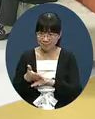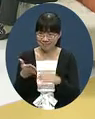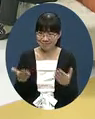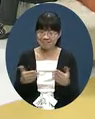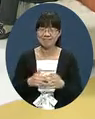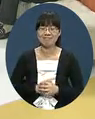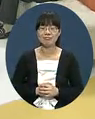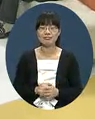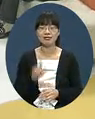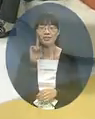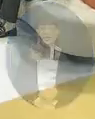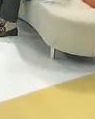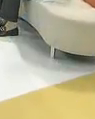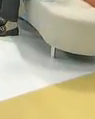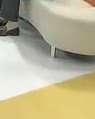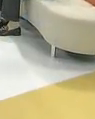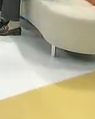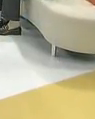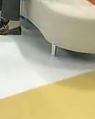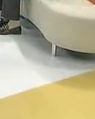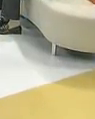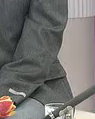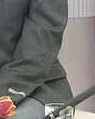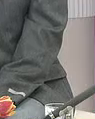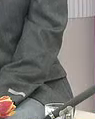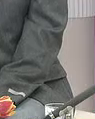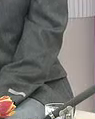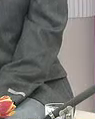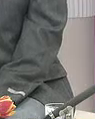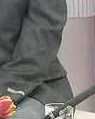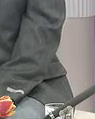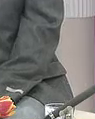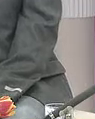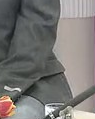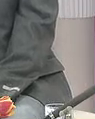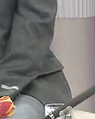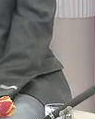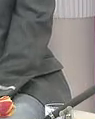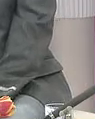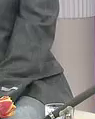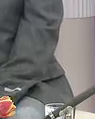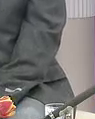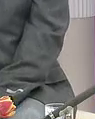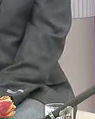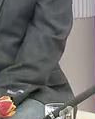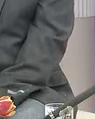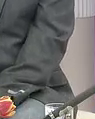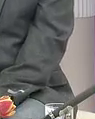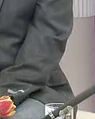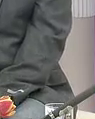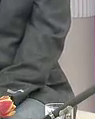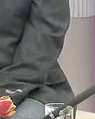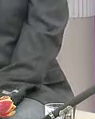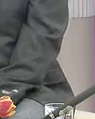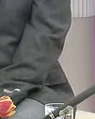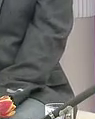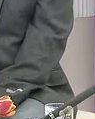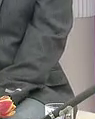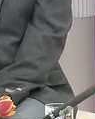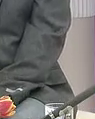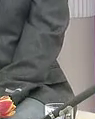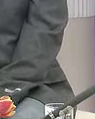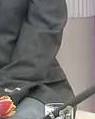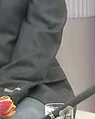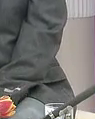고맙습니다. 자, 내일은 수요일에는요. 우리 아이 편식을 잡아라라는 편으로 방송이 되겠습니다. 네, 다음 주에 그걸 만나보겠고요. 네.